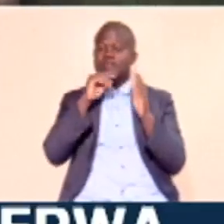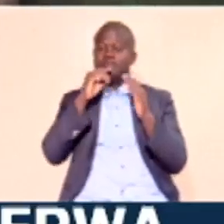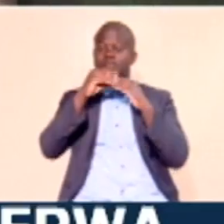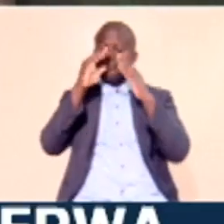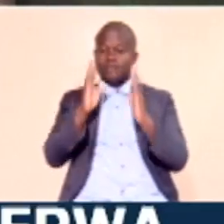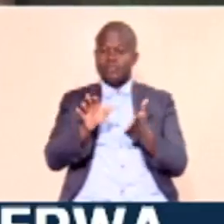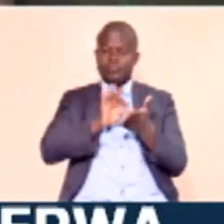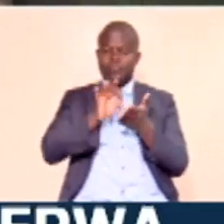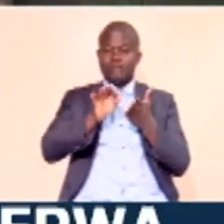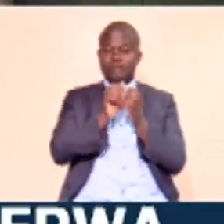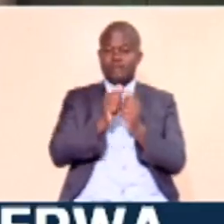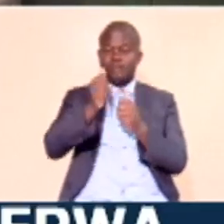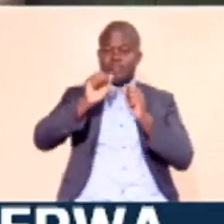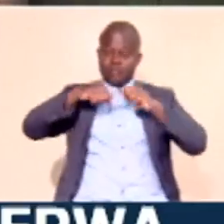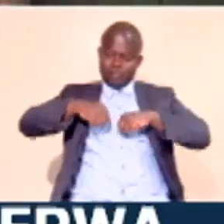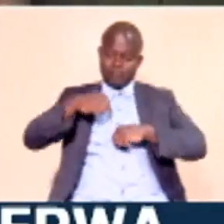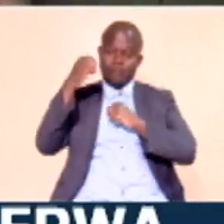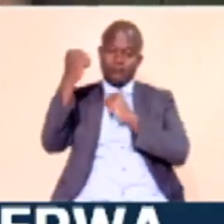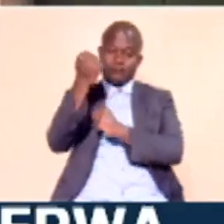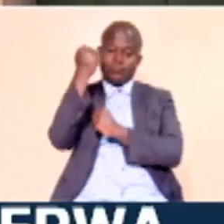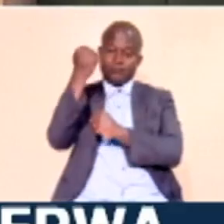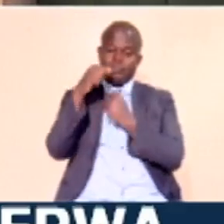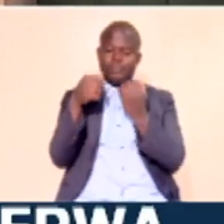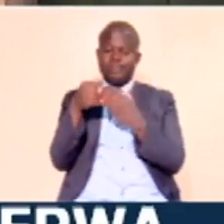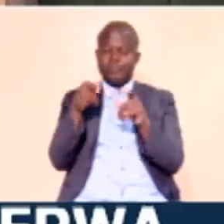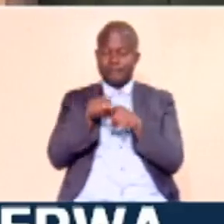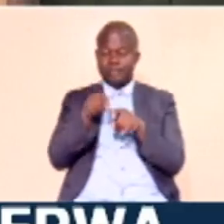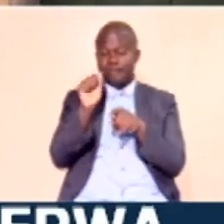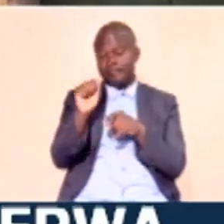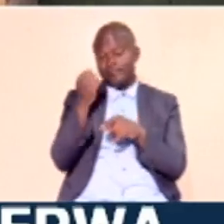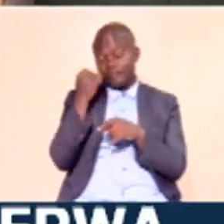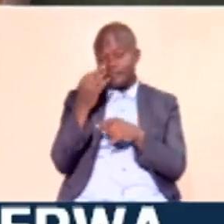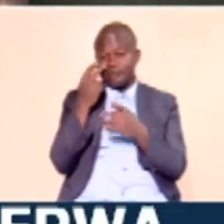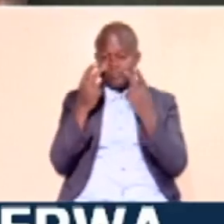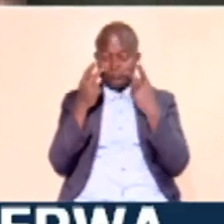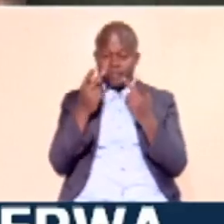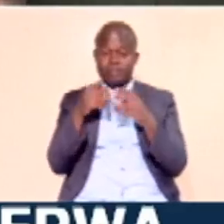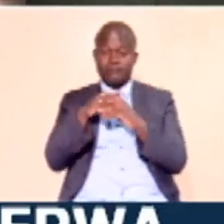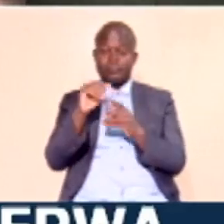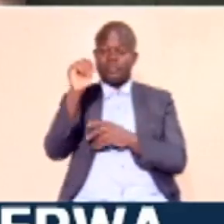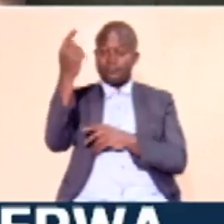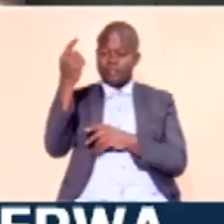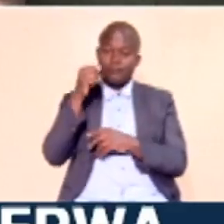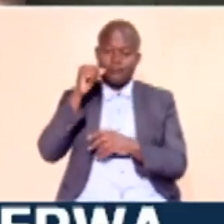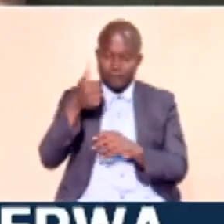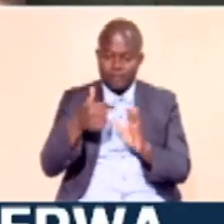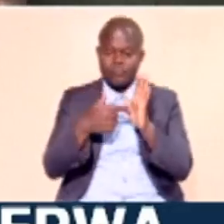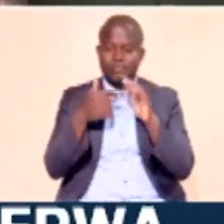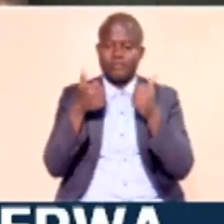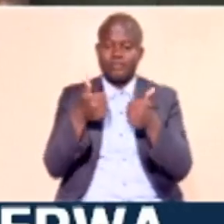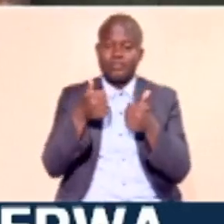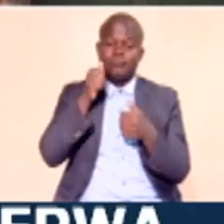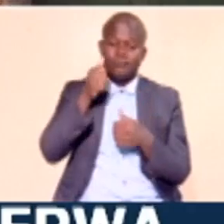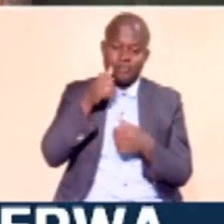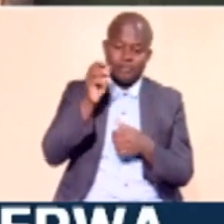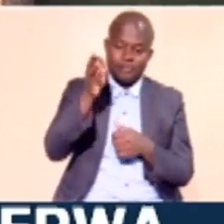muba musinyana nabo iyo mihigo, nabo iyo yabonye mwabaye aba mbere n'ejo mukagaragara neza n'ejo